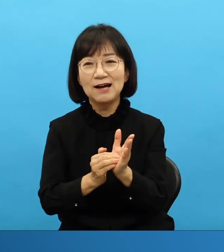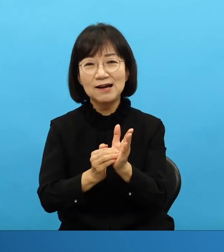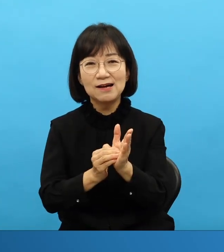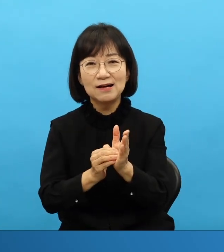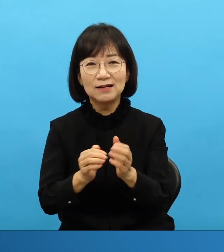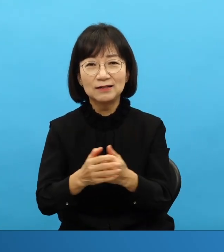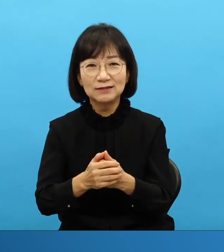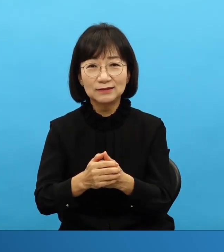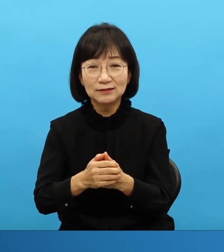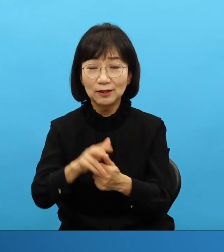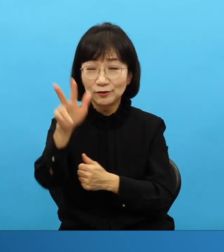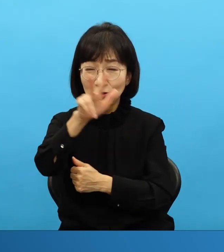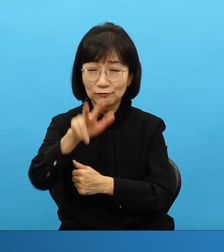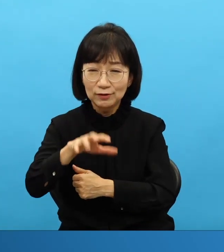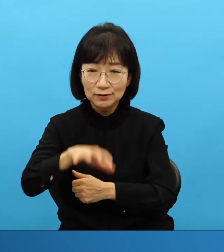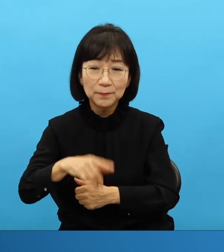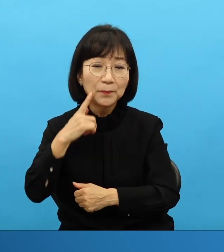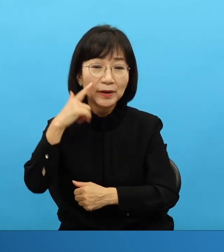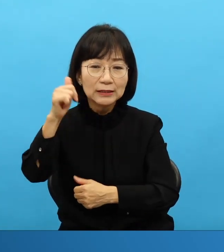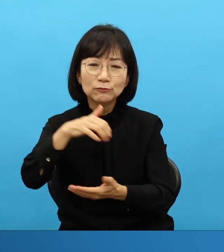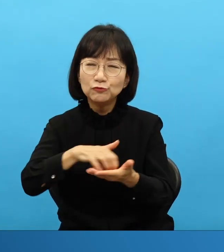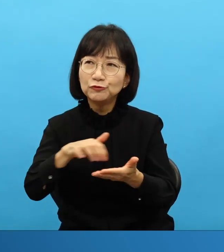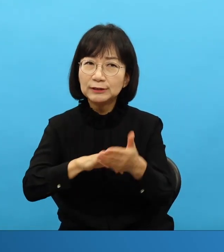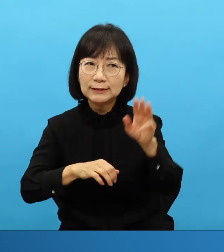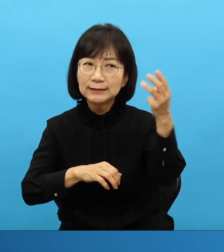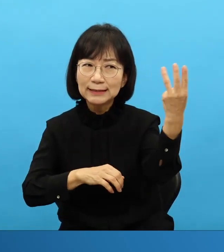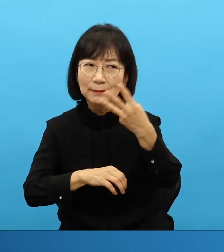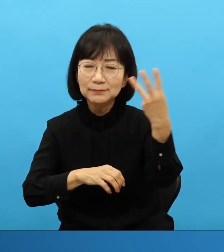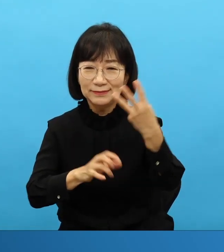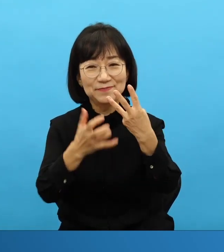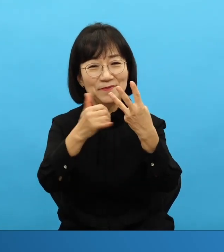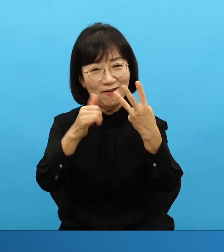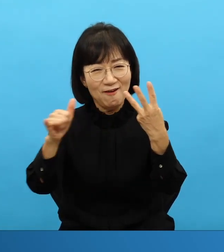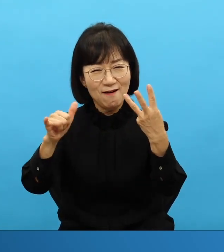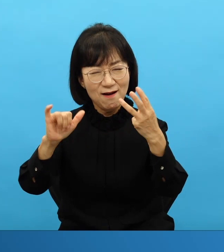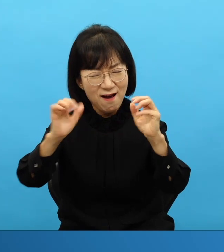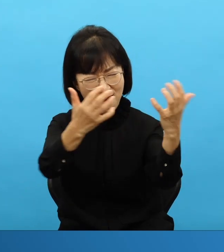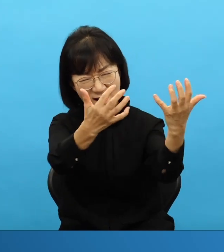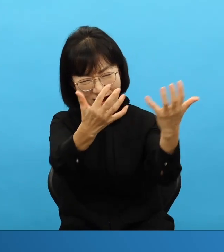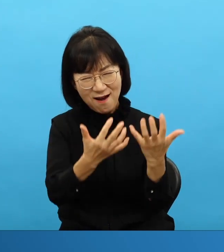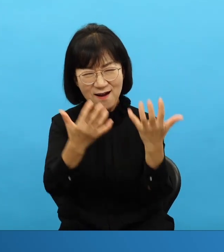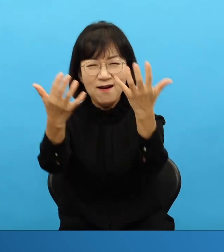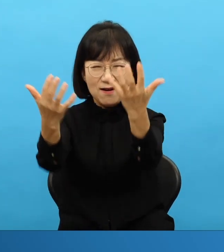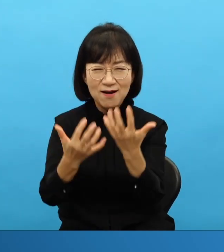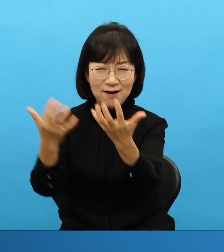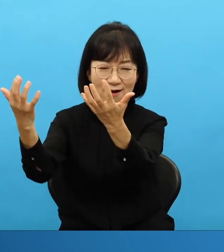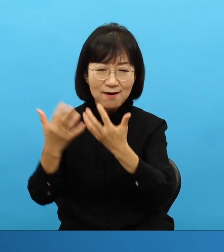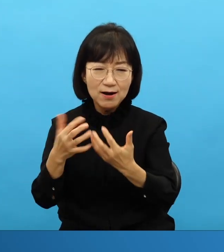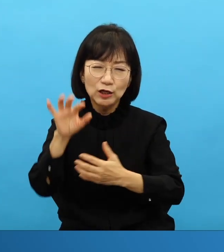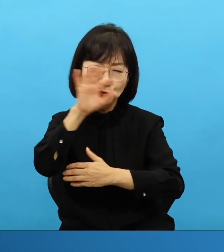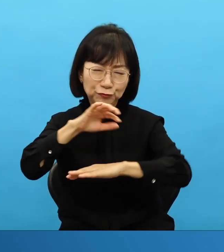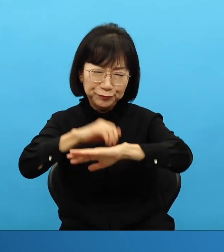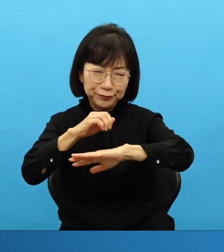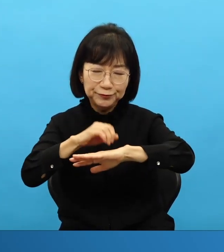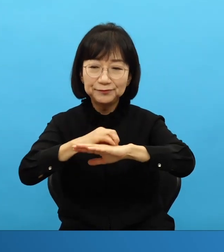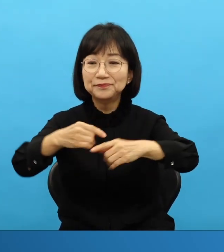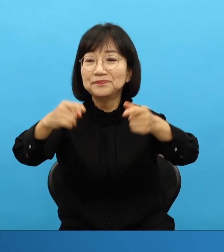교육자만 3천여 명이 모여가지고 훈련 받는 겁니다. 全国的教牧人员就有3000多位，他们聚在一起受训